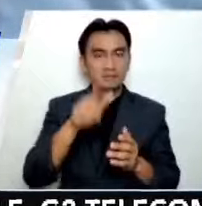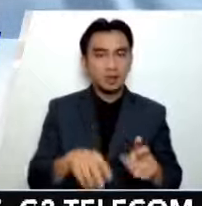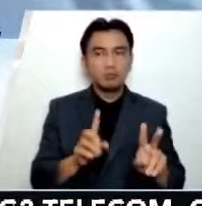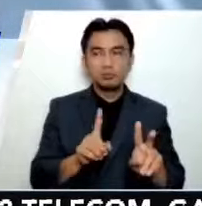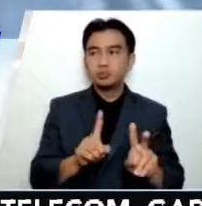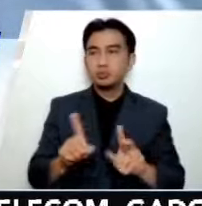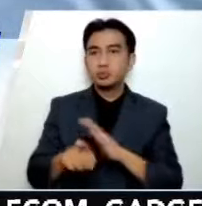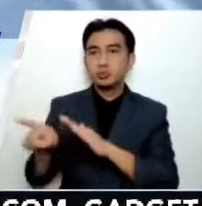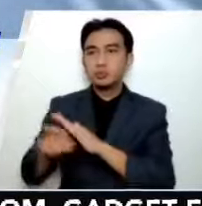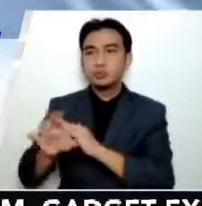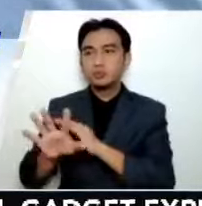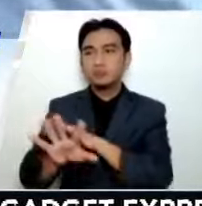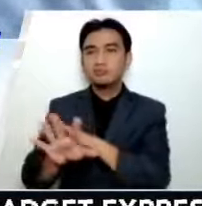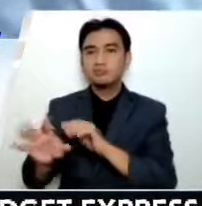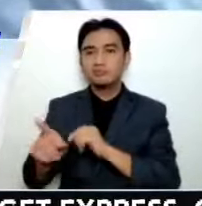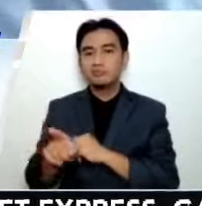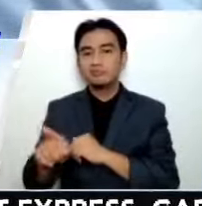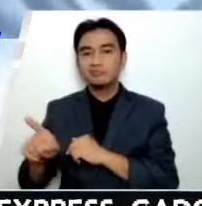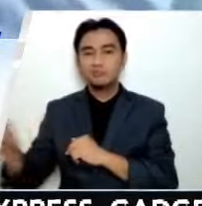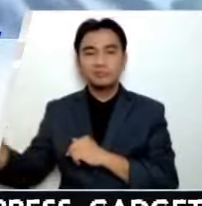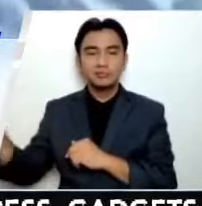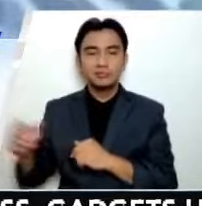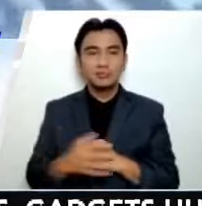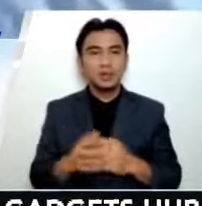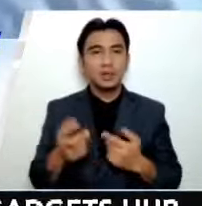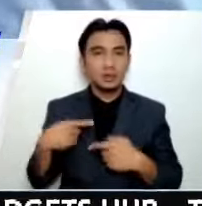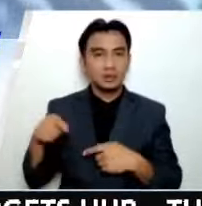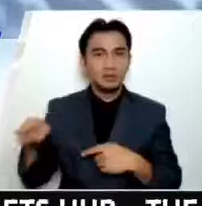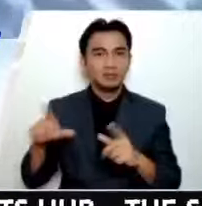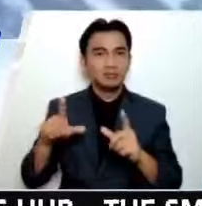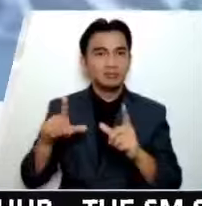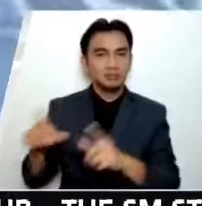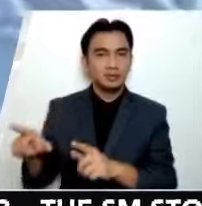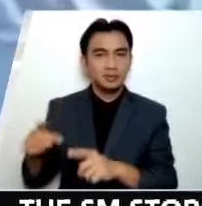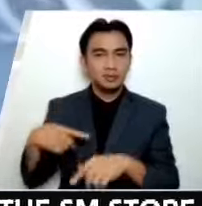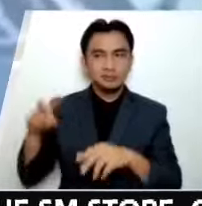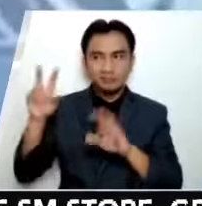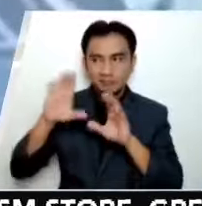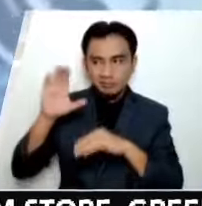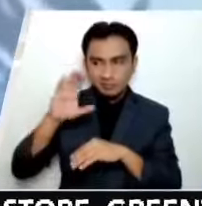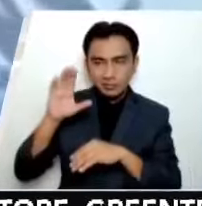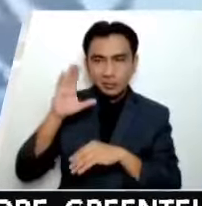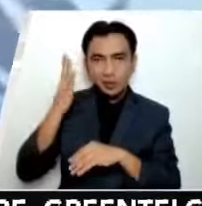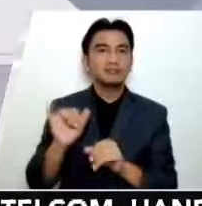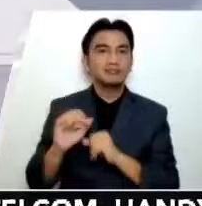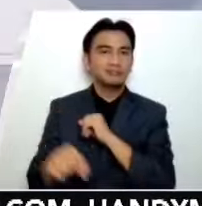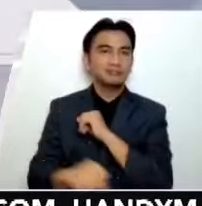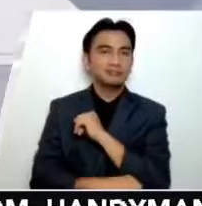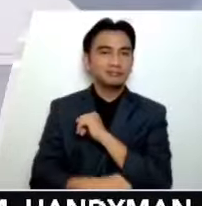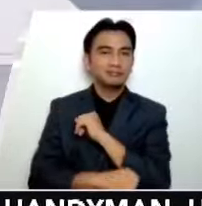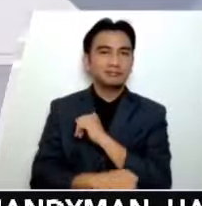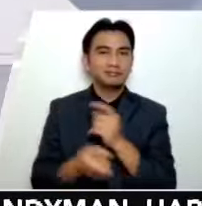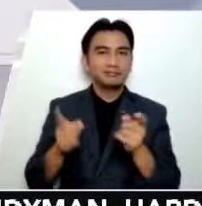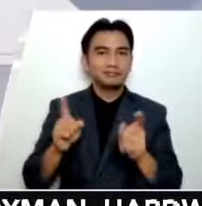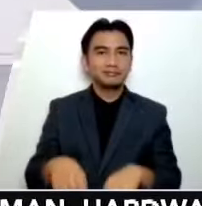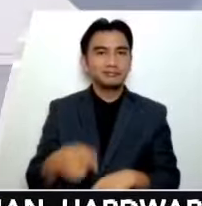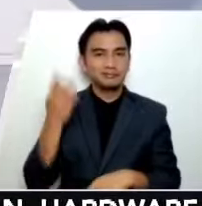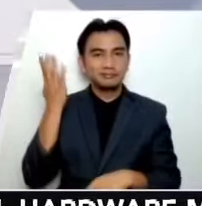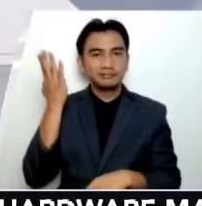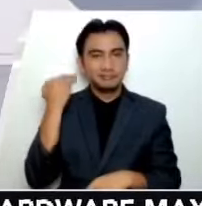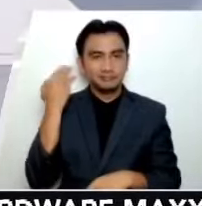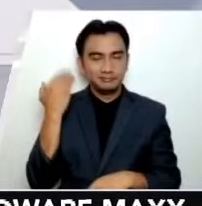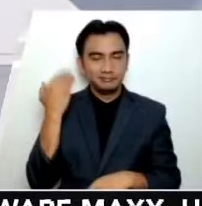Tinutugis ng pulisya ang mga sangkot na may kaso na rin daw sa kaparehong krimen. Imbe sa lupa,